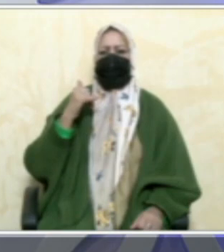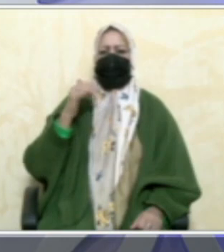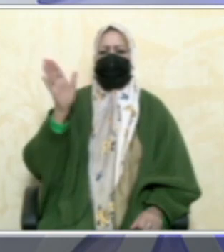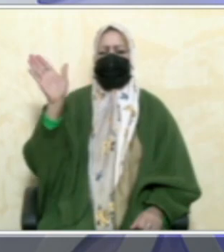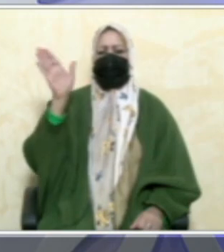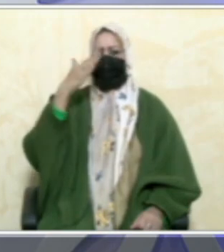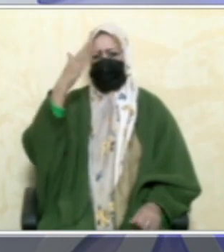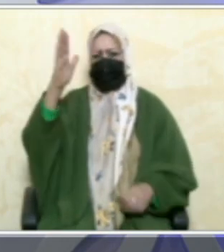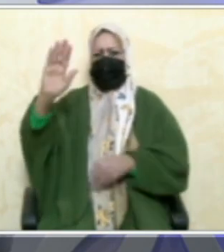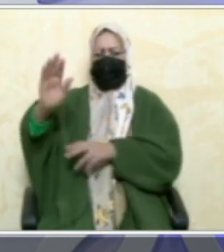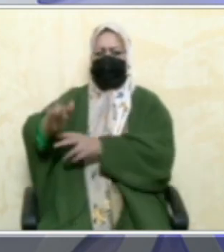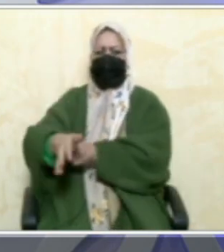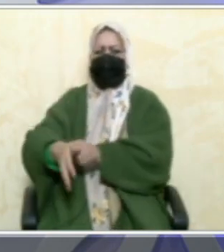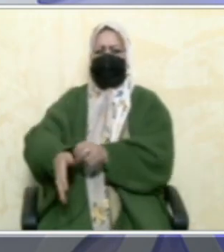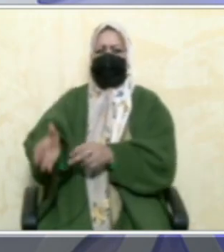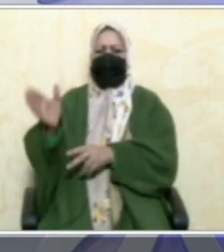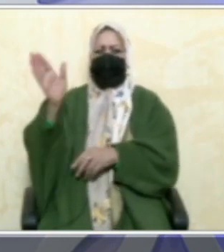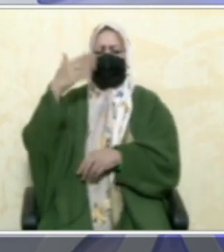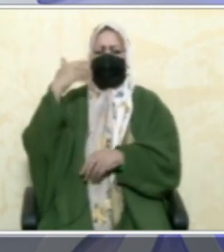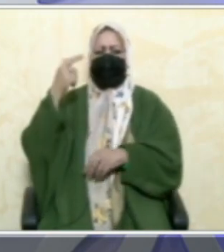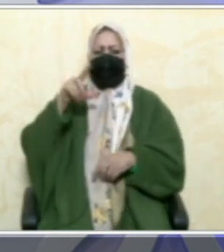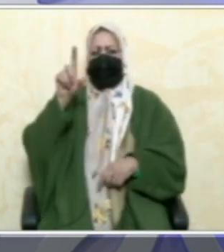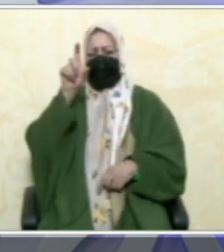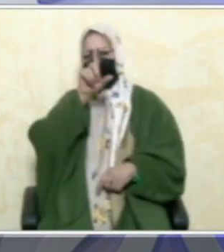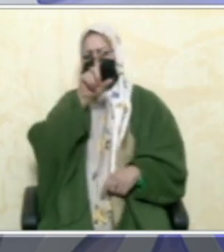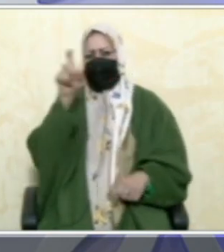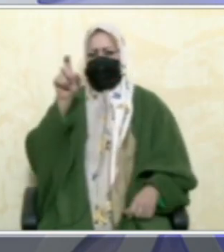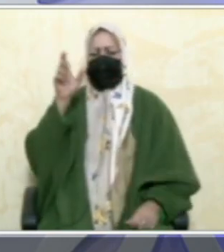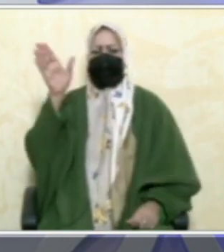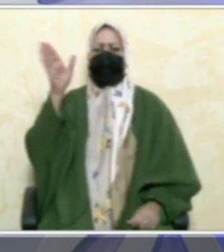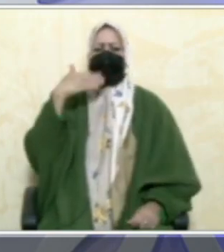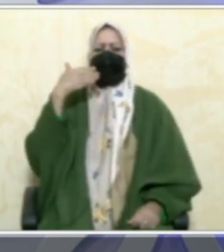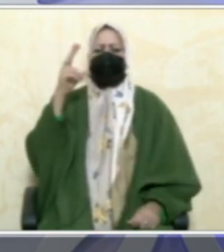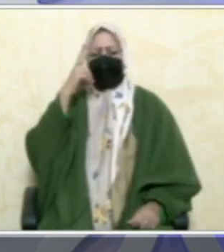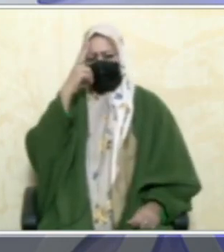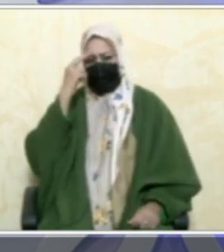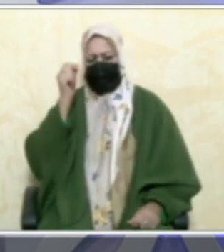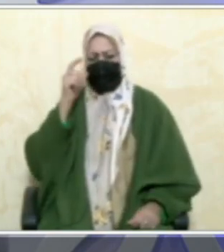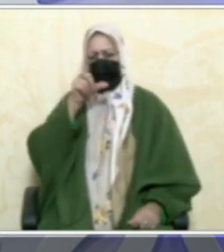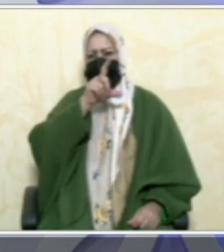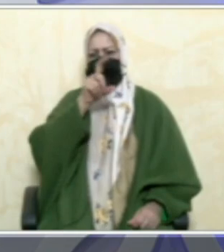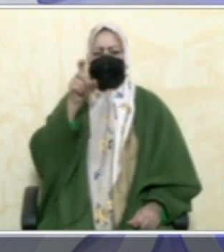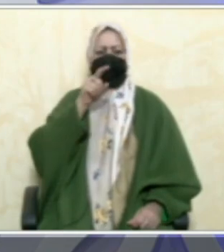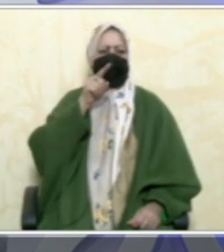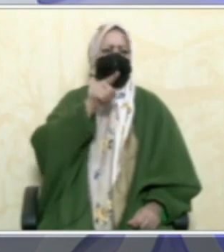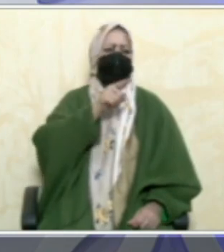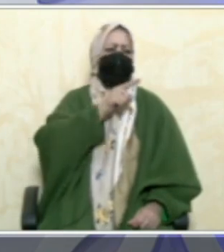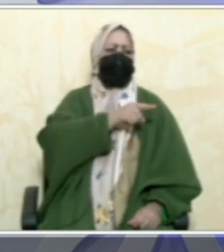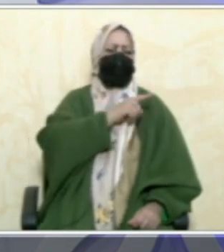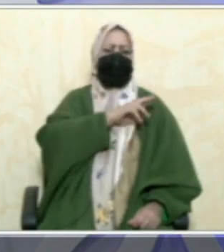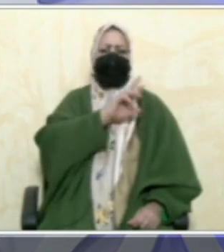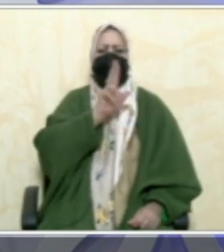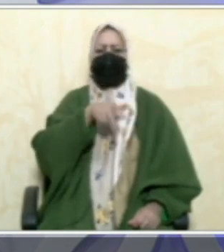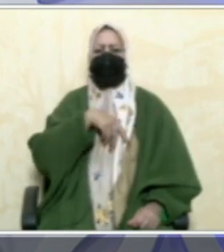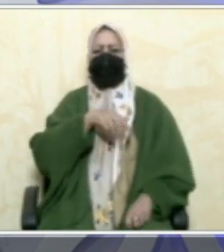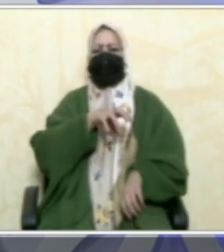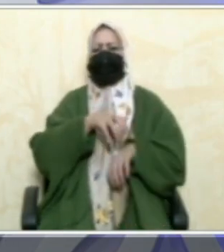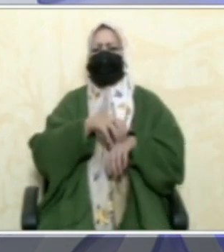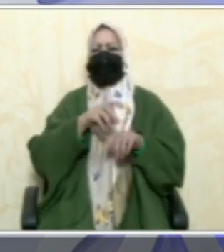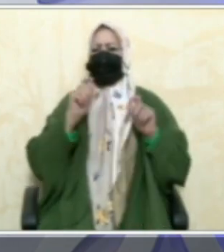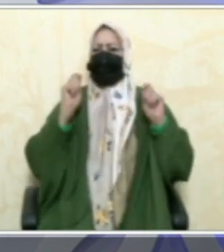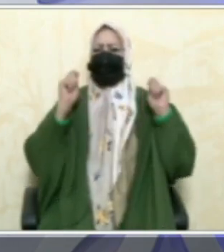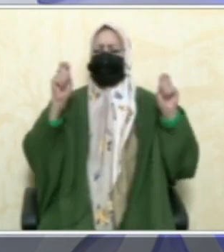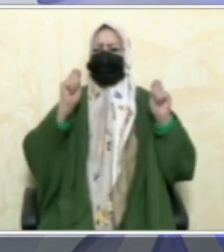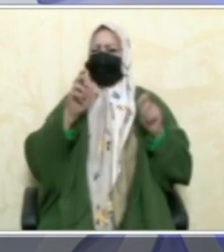الفلانية والدولة الإسلامية الفلانية، ويشكك في المقاومة، ويشكك ويقول اليهود اللي